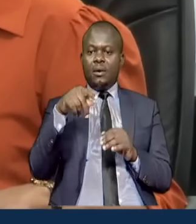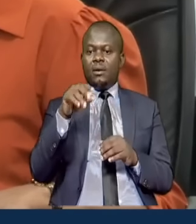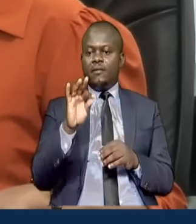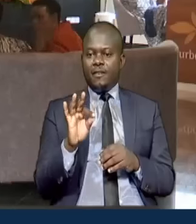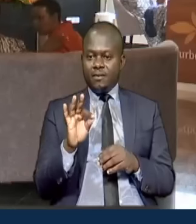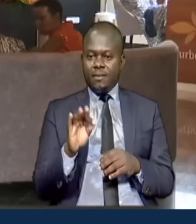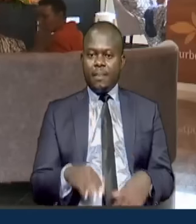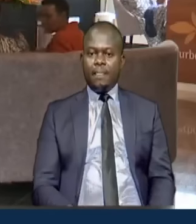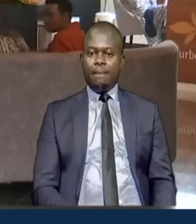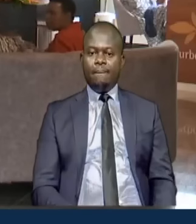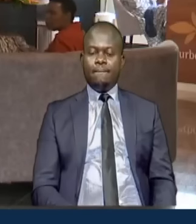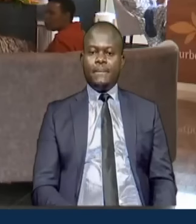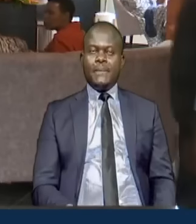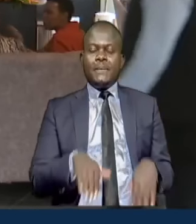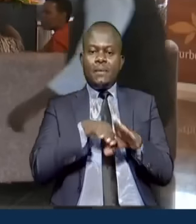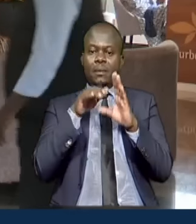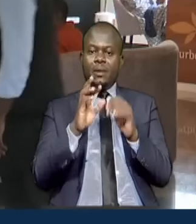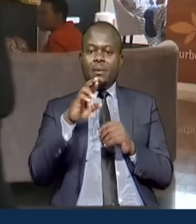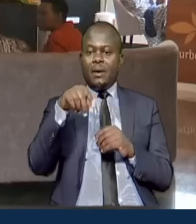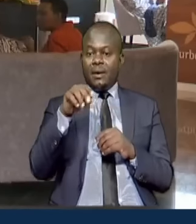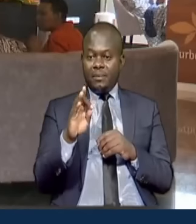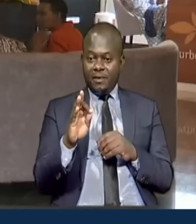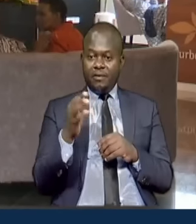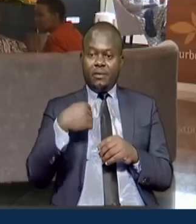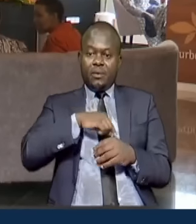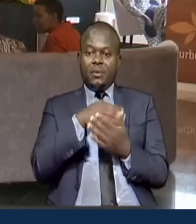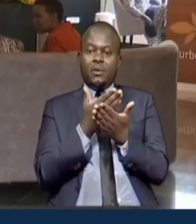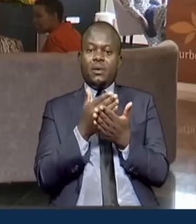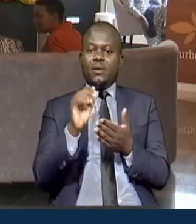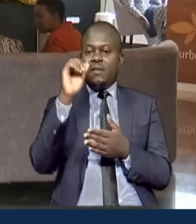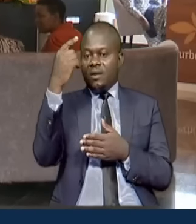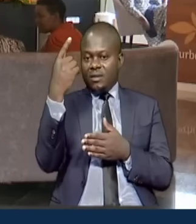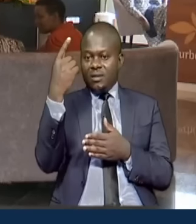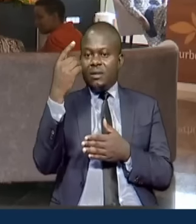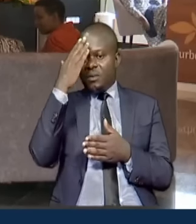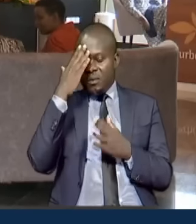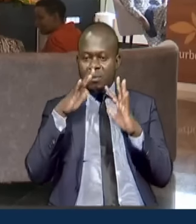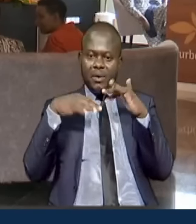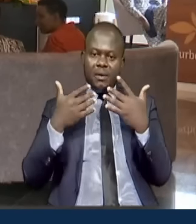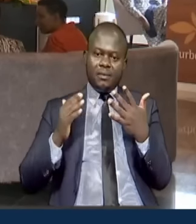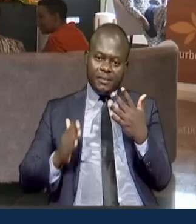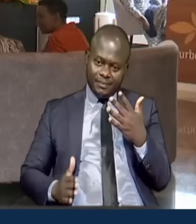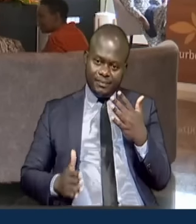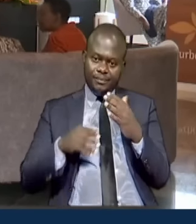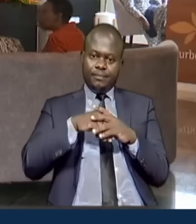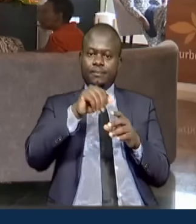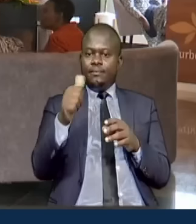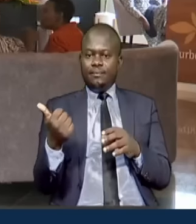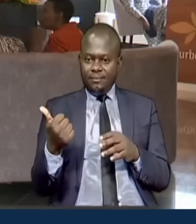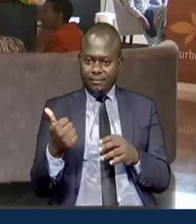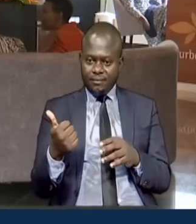Inkotanyi. Abanyamuryango wa RPF rero, icyo tubasaba cya mbere ni ukumenya uko bitwara muri bagenzi